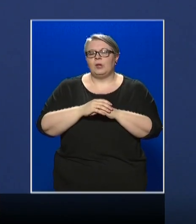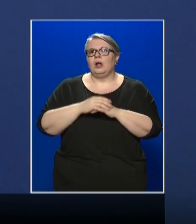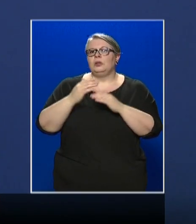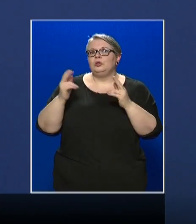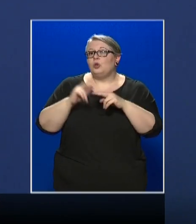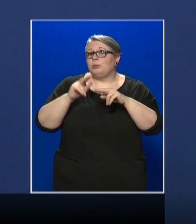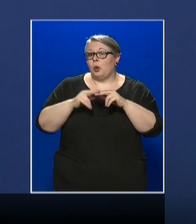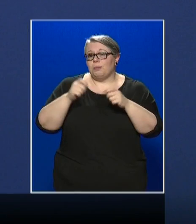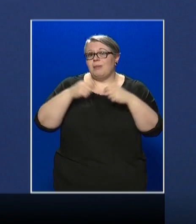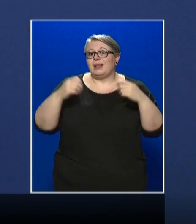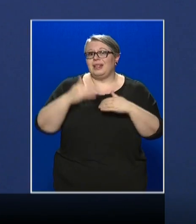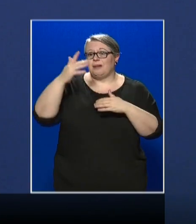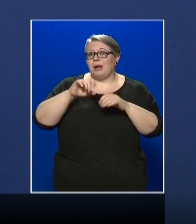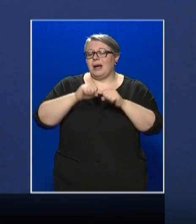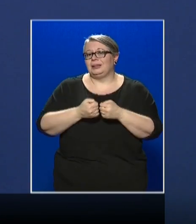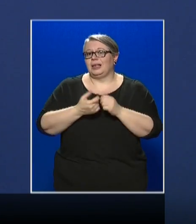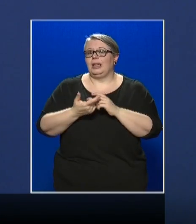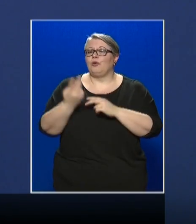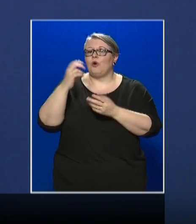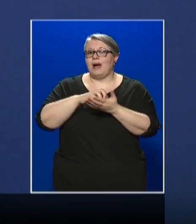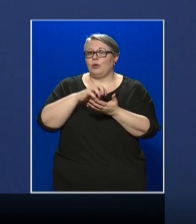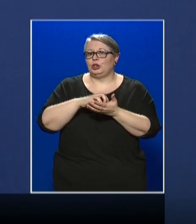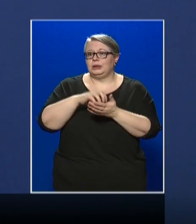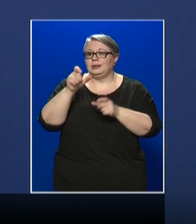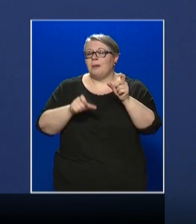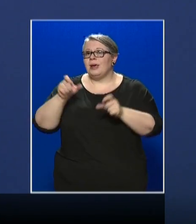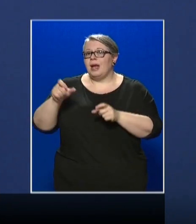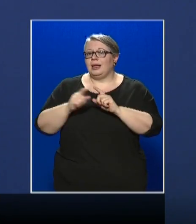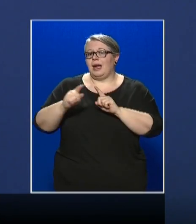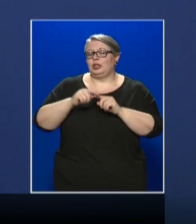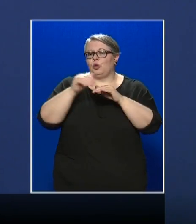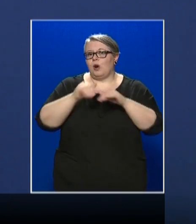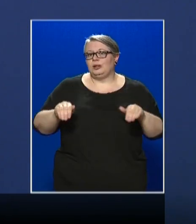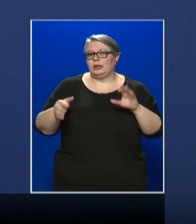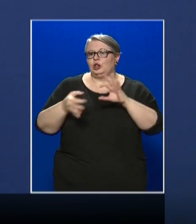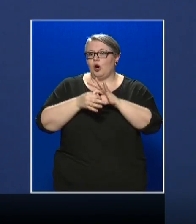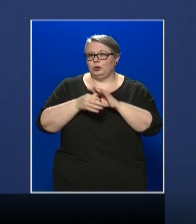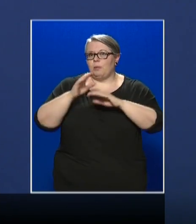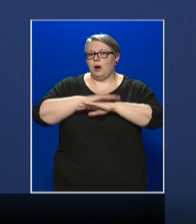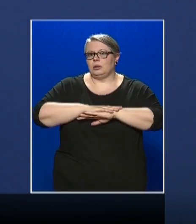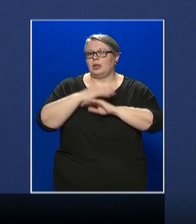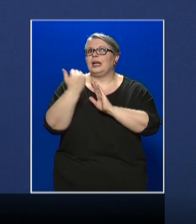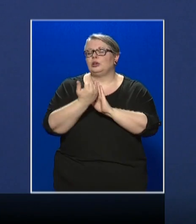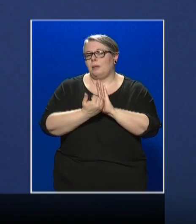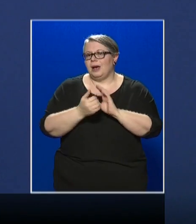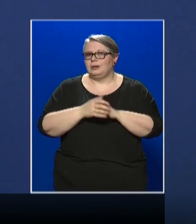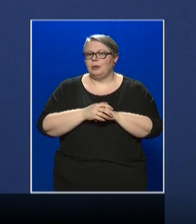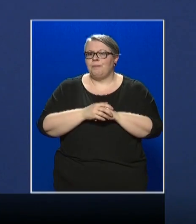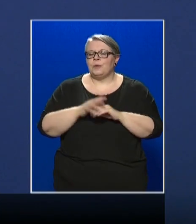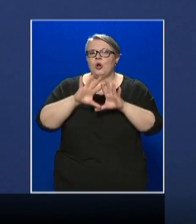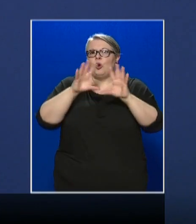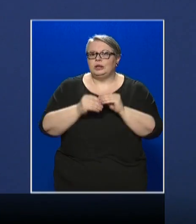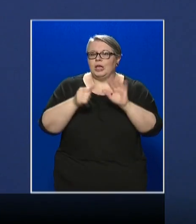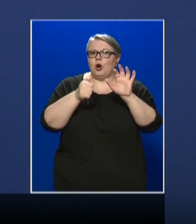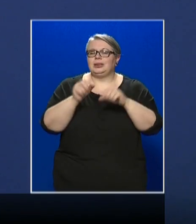Egyre nagyobb mértékben szekték meg a fővárosiak a kijárási korlátozással kapcsolatos magatartási szabályokat.